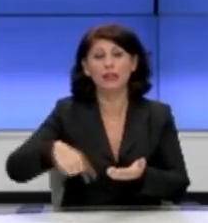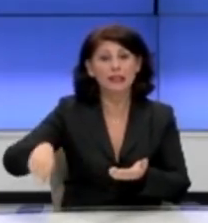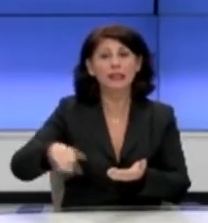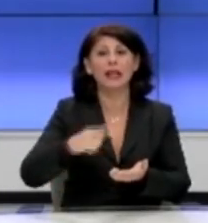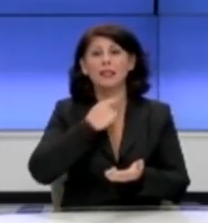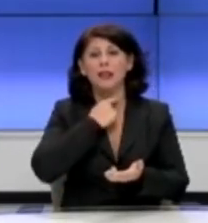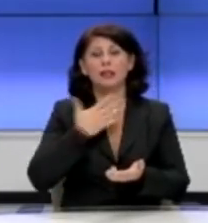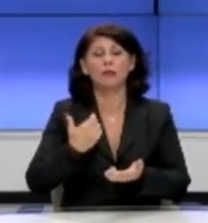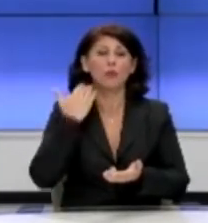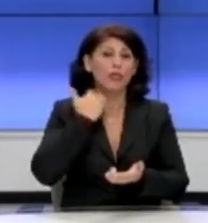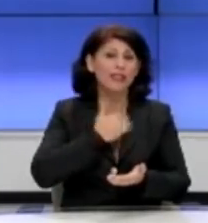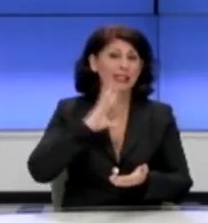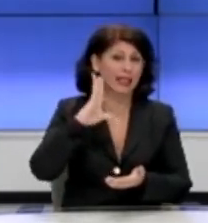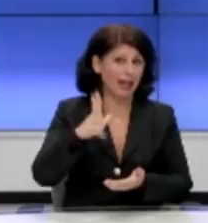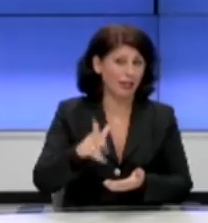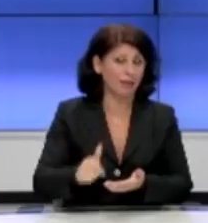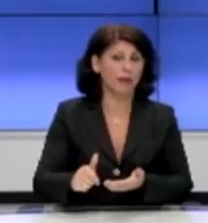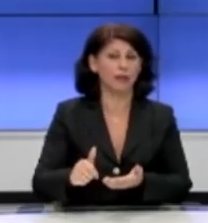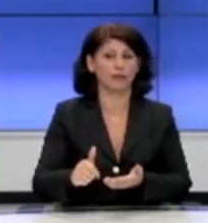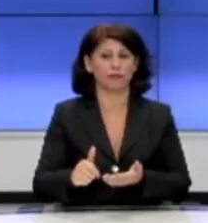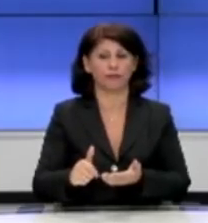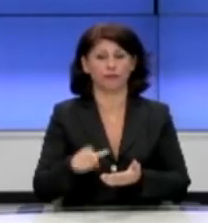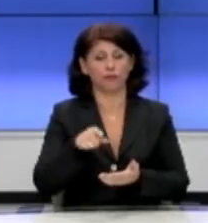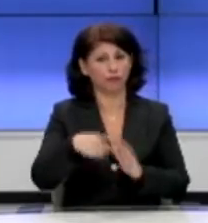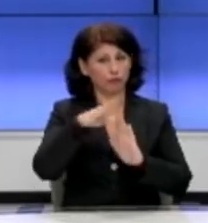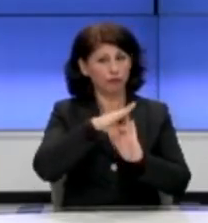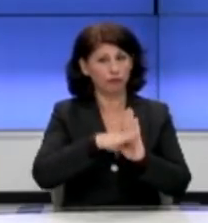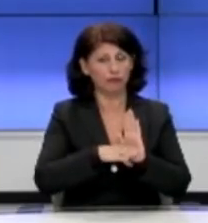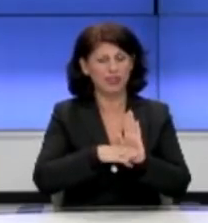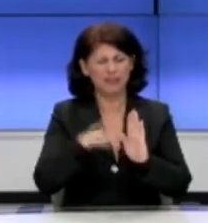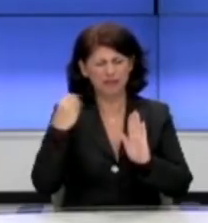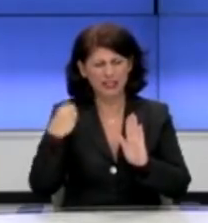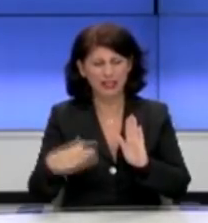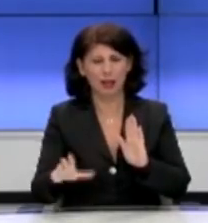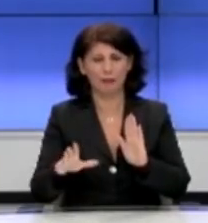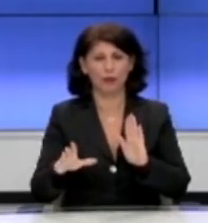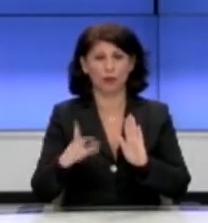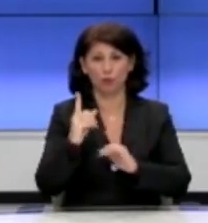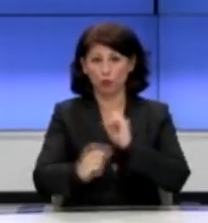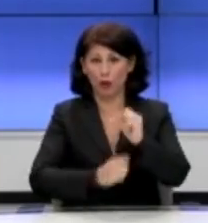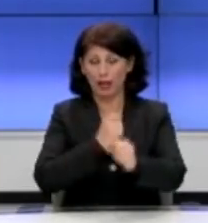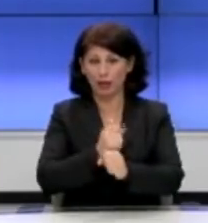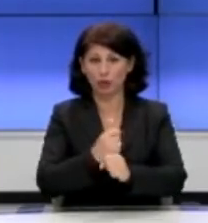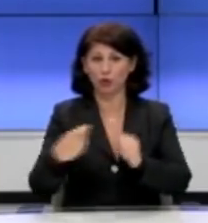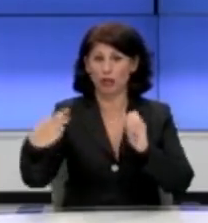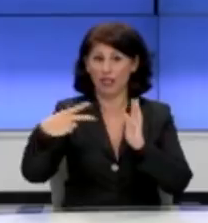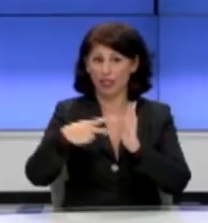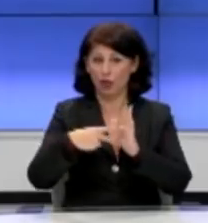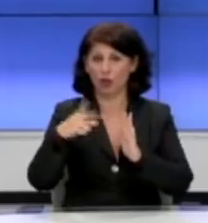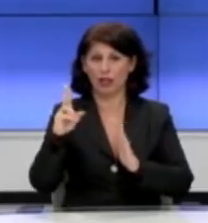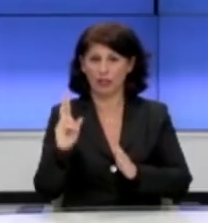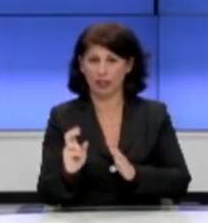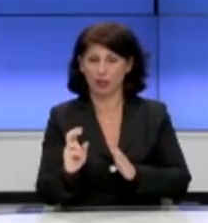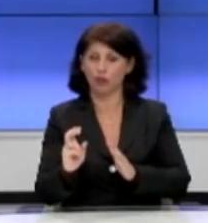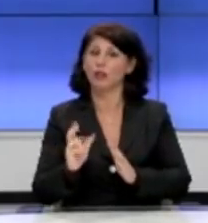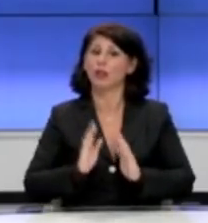εσείς θυσιάζετε καθημερινά, στο βωμό ενός συστήματος σάπιου που εν έτη 2020